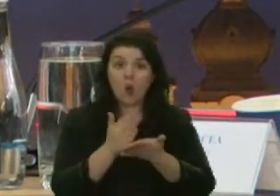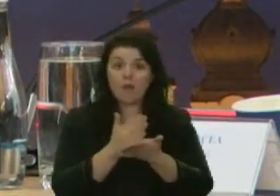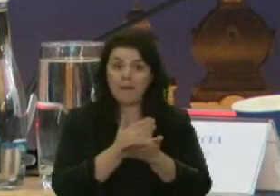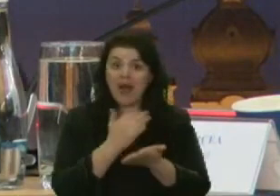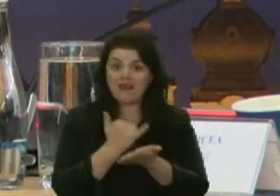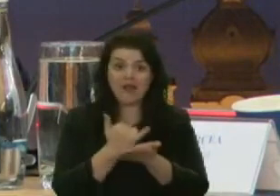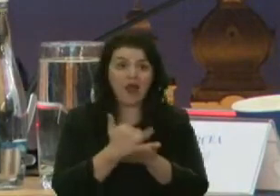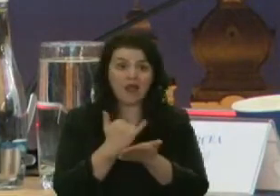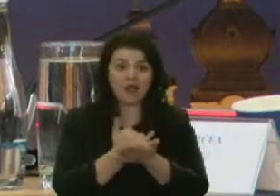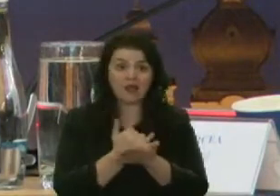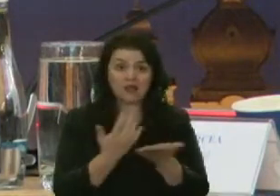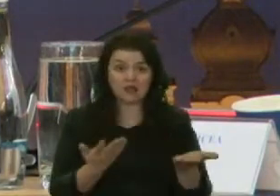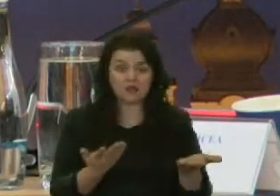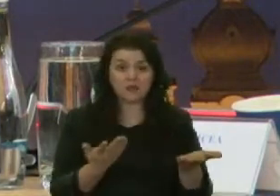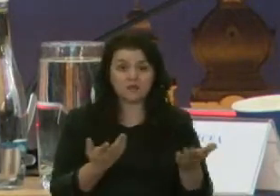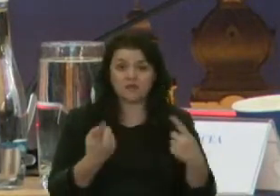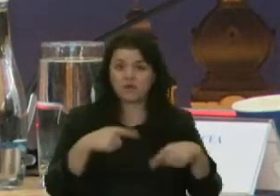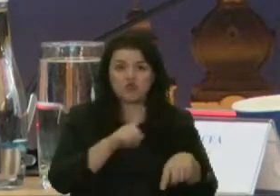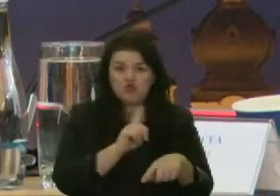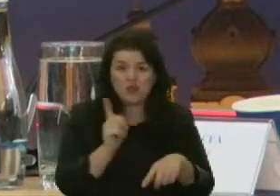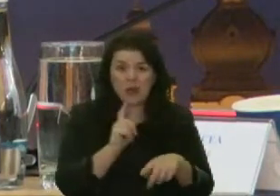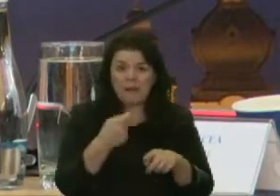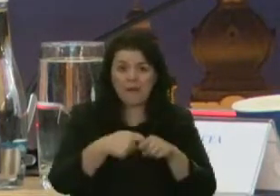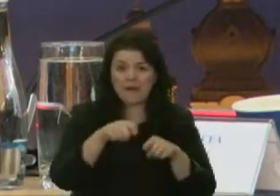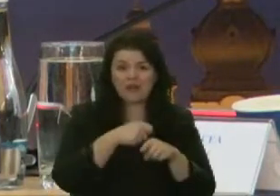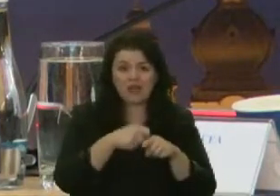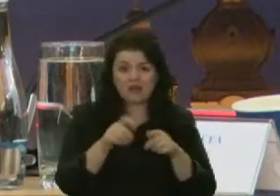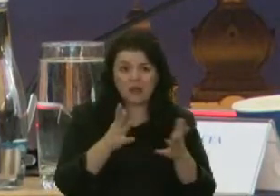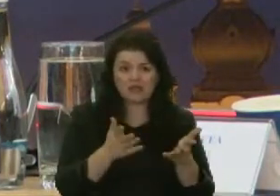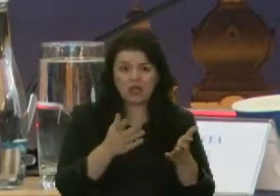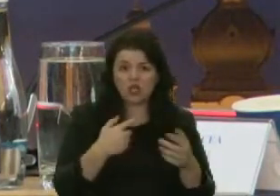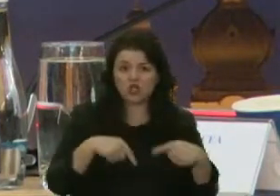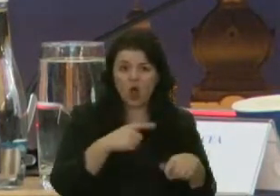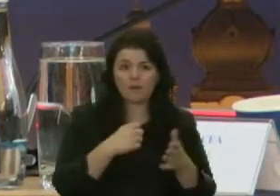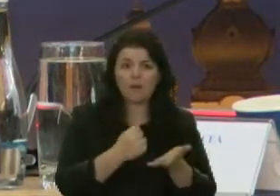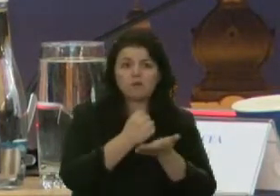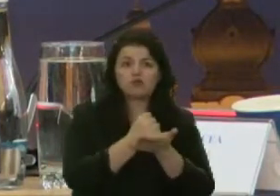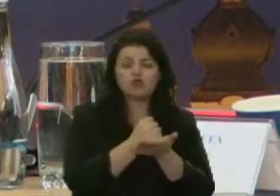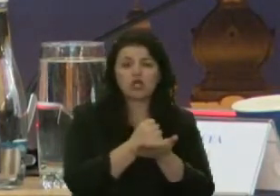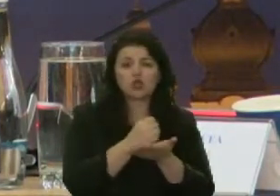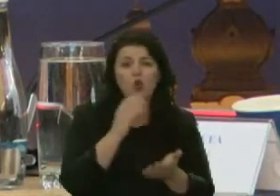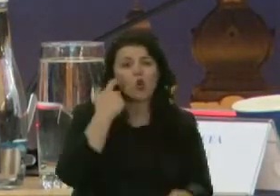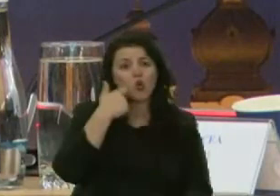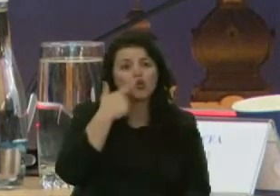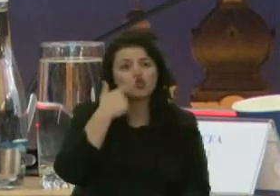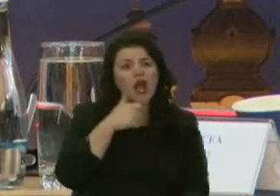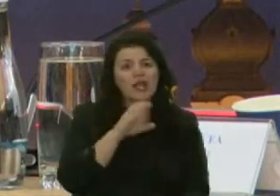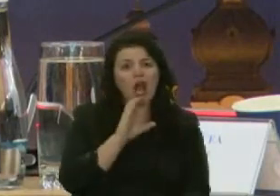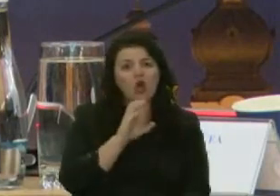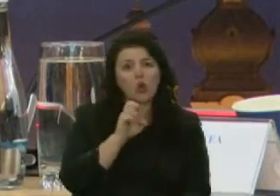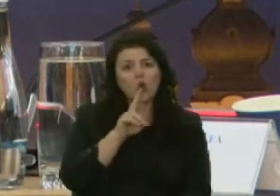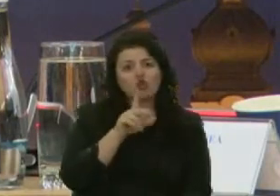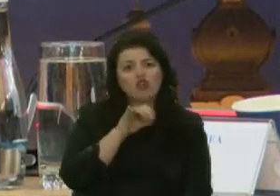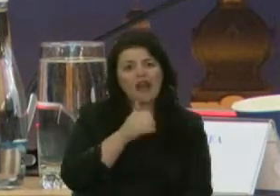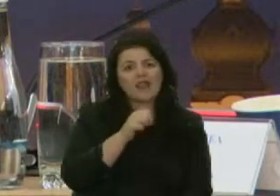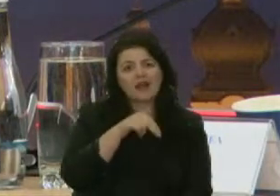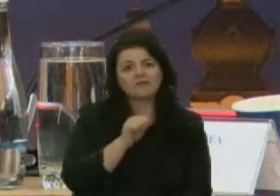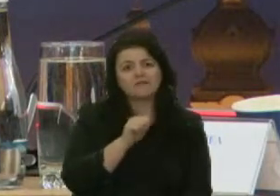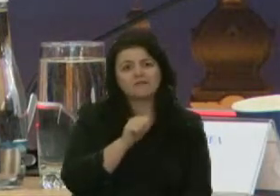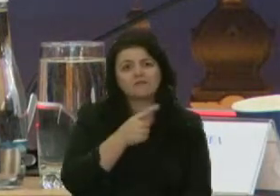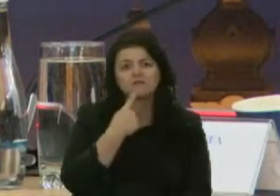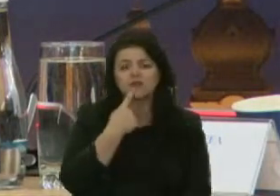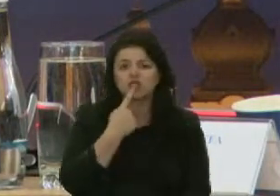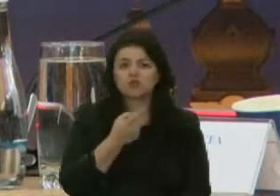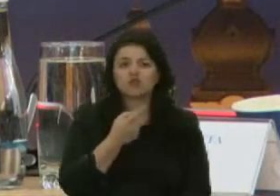dacă face Clujana noi prin banii de la Clujana prin bugetul spitalului alocăm acești bani facem rectificarea de buget oricând zice directorul constantea că